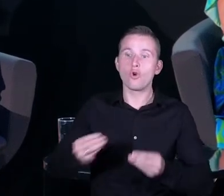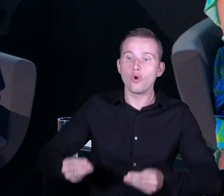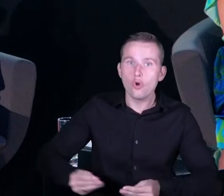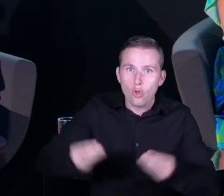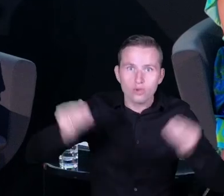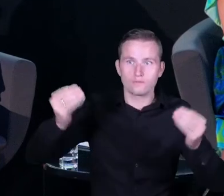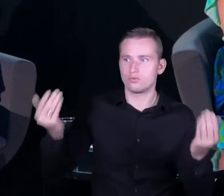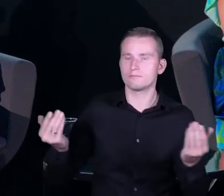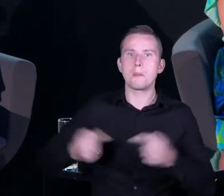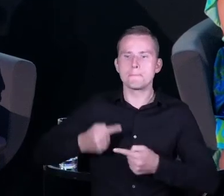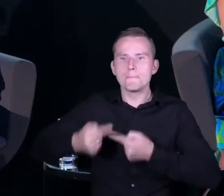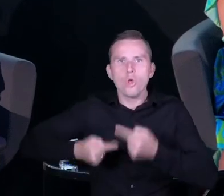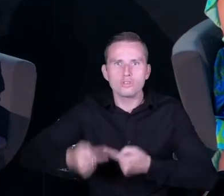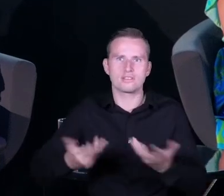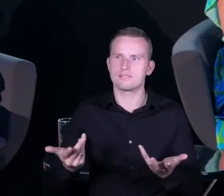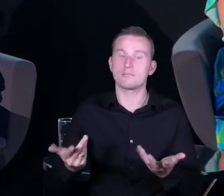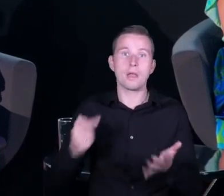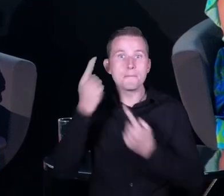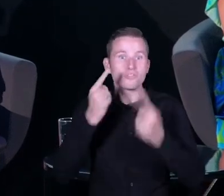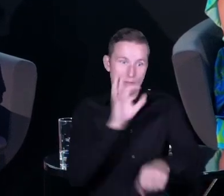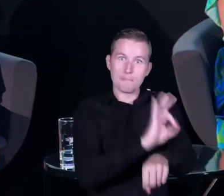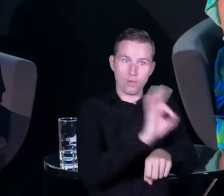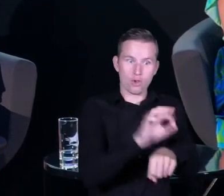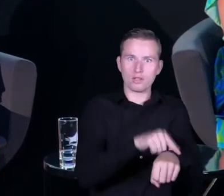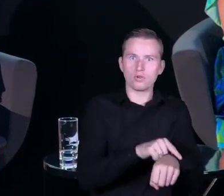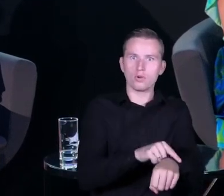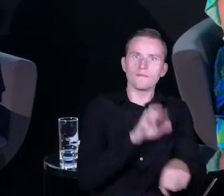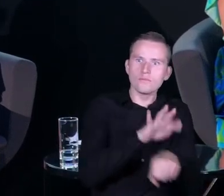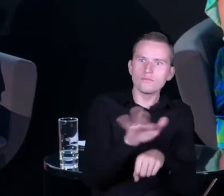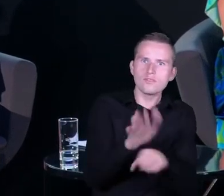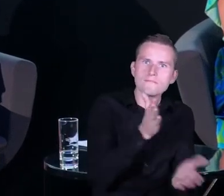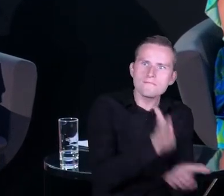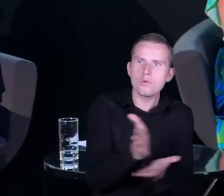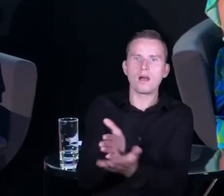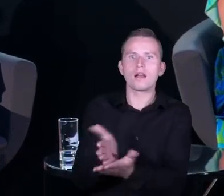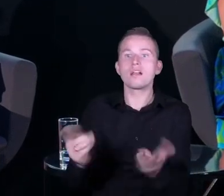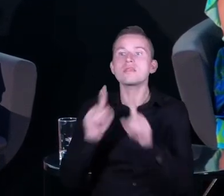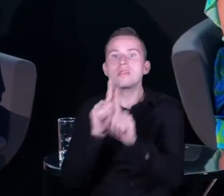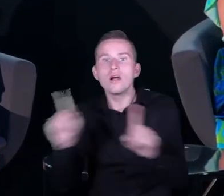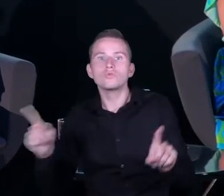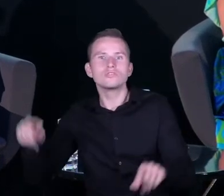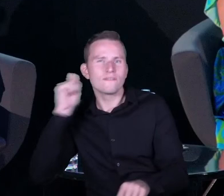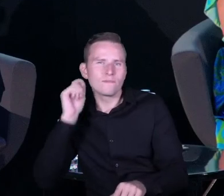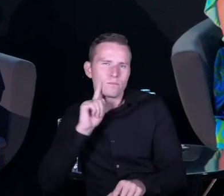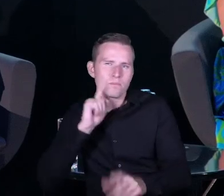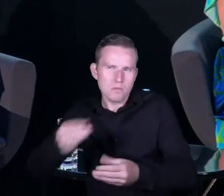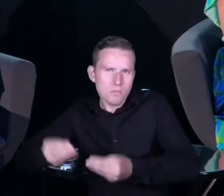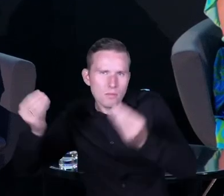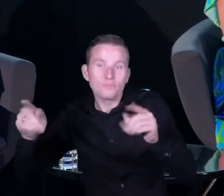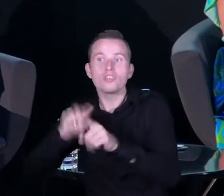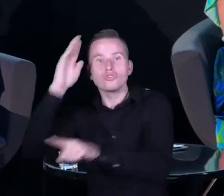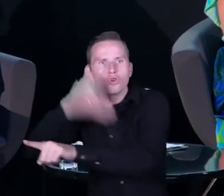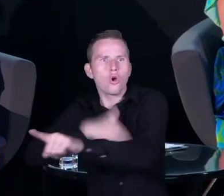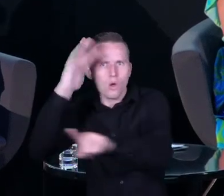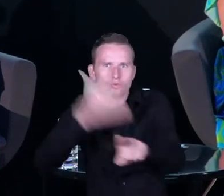proces. Myślę, że ten projekt przysłużył się rozwojowi zarówno nauczycielek, nauczycieli, zarówno szkół, jak